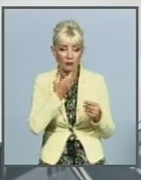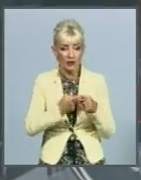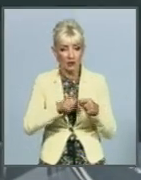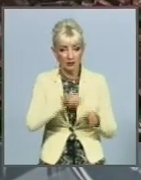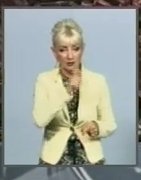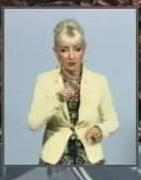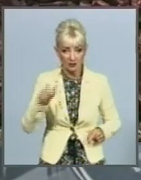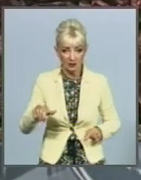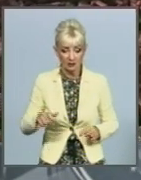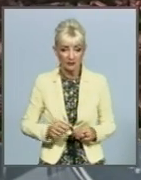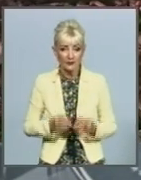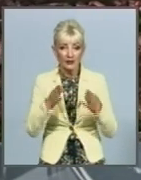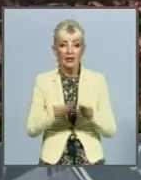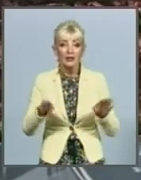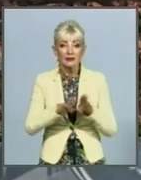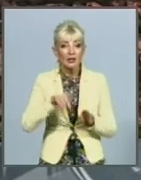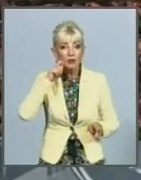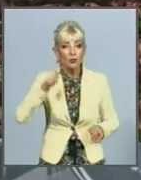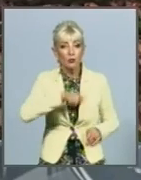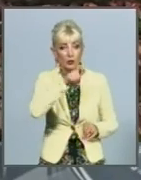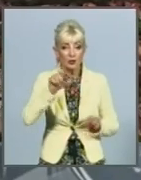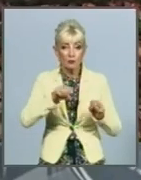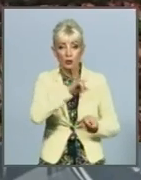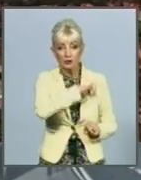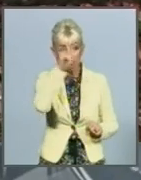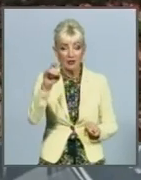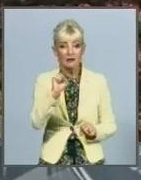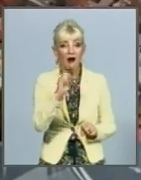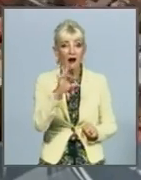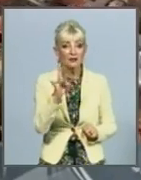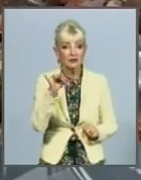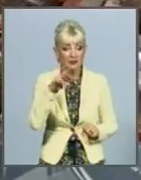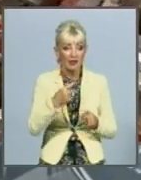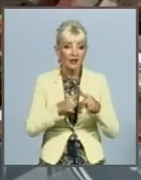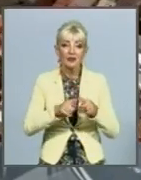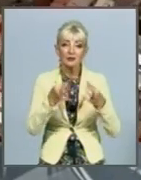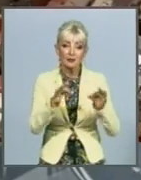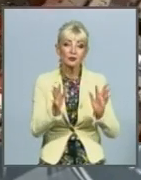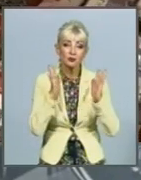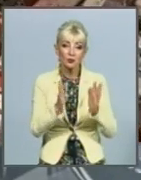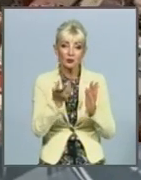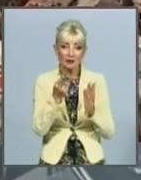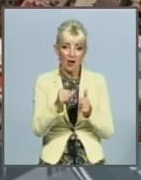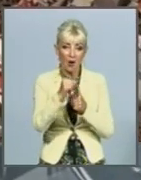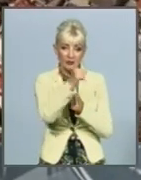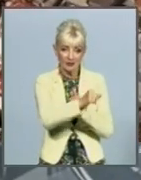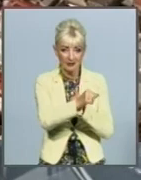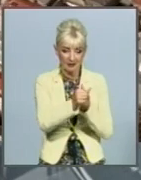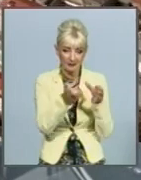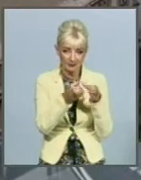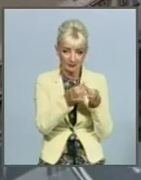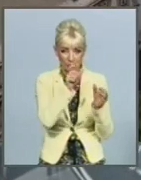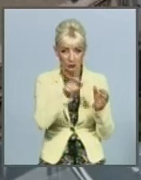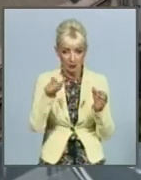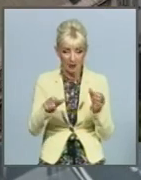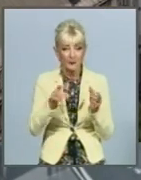людей. Також українці зможуть літати до Австрії. Щоправда, це дозволено лише для окремої категорії осіб.